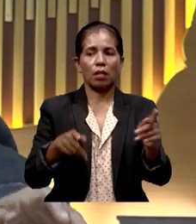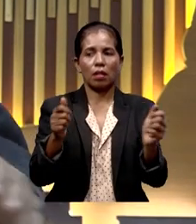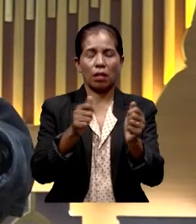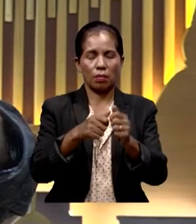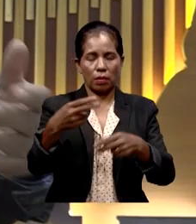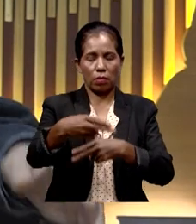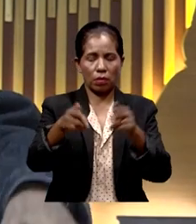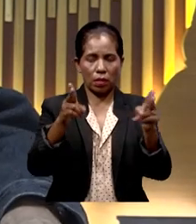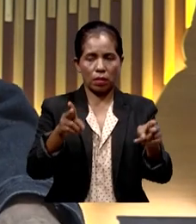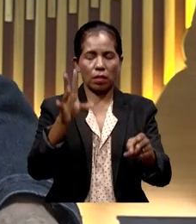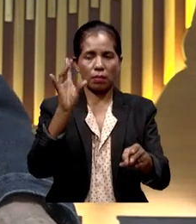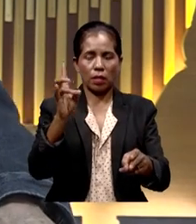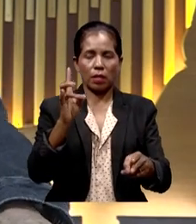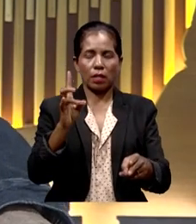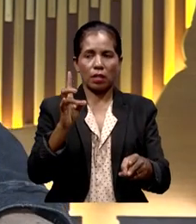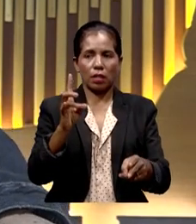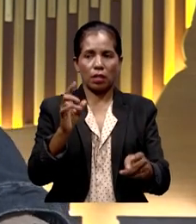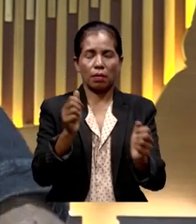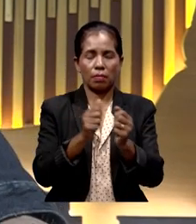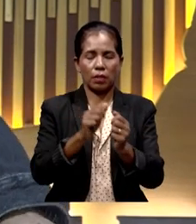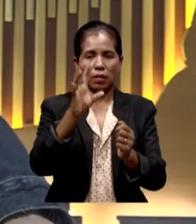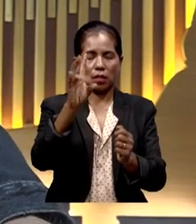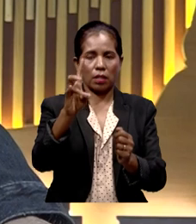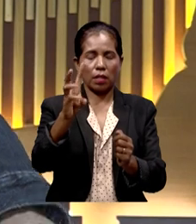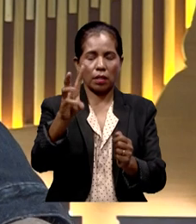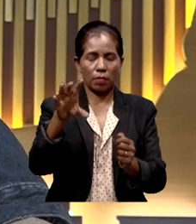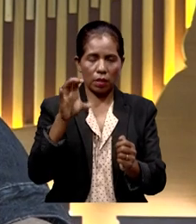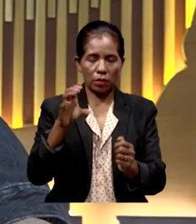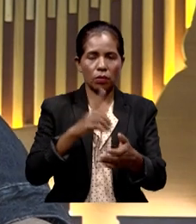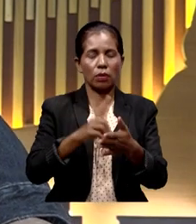né? Bello costa $700 semana a semana.